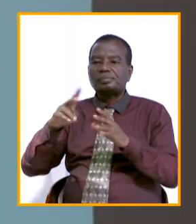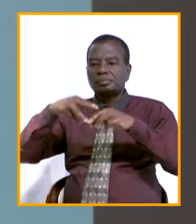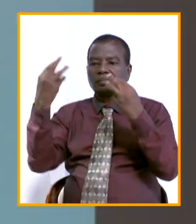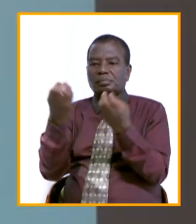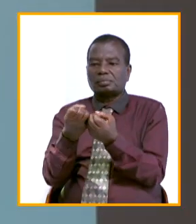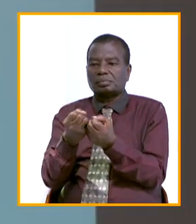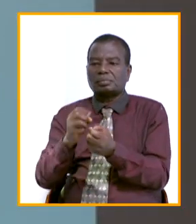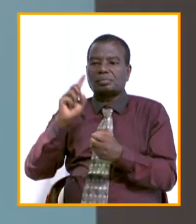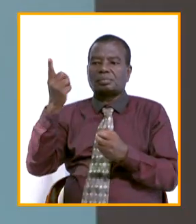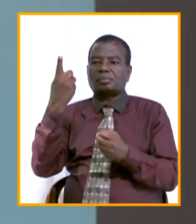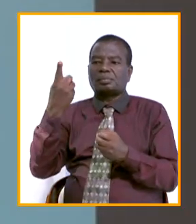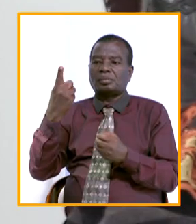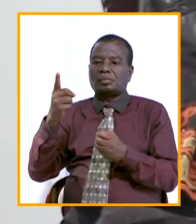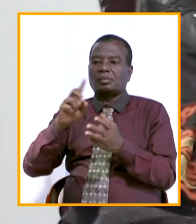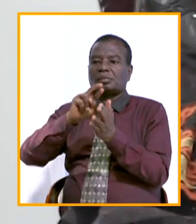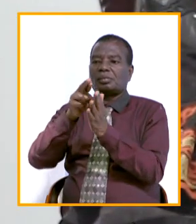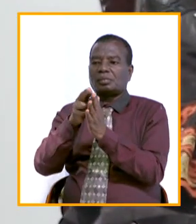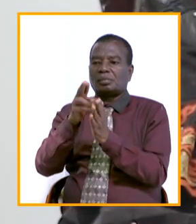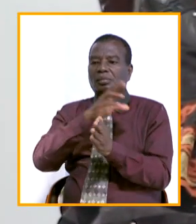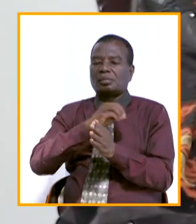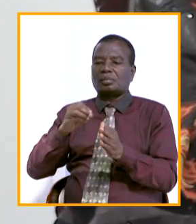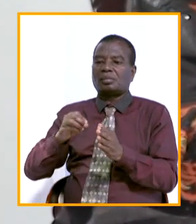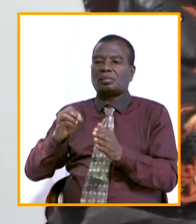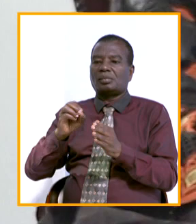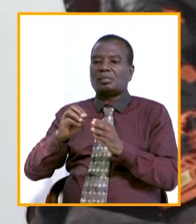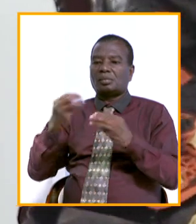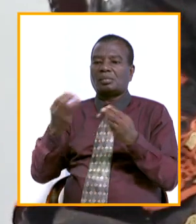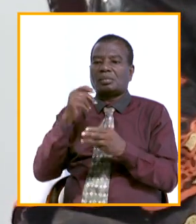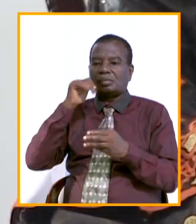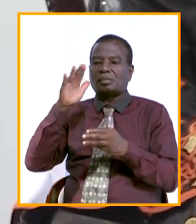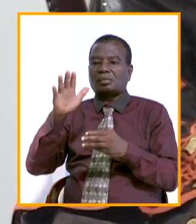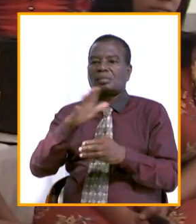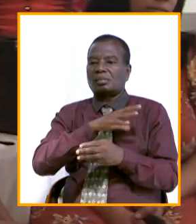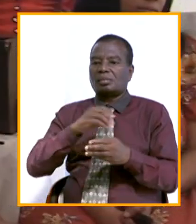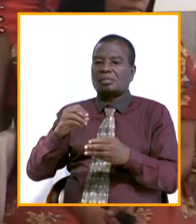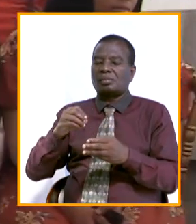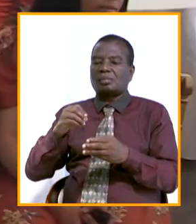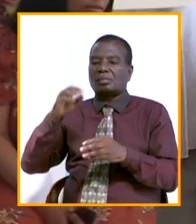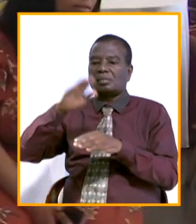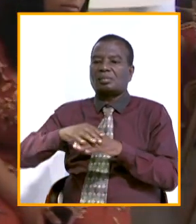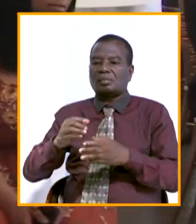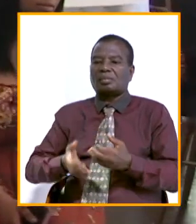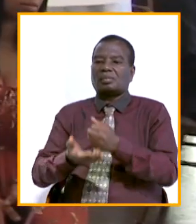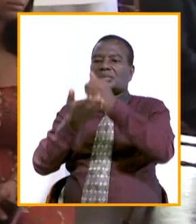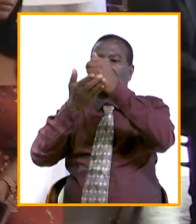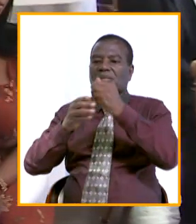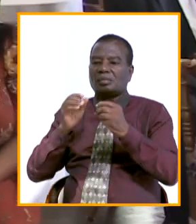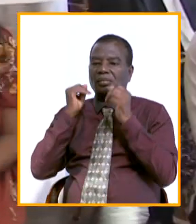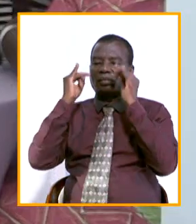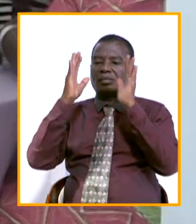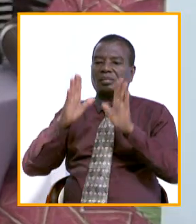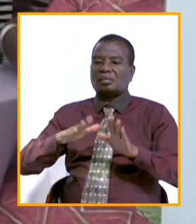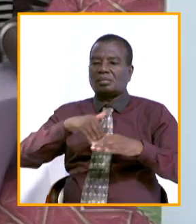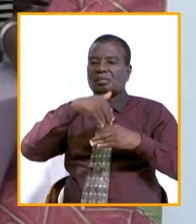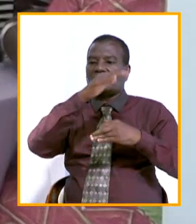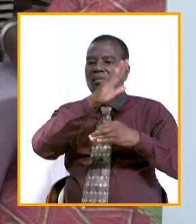le rôle de la diaspora féminine au renforcement de la paix en Côte d'Ivoire. Le second sur la contribution des Ivoiriennes de la